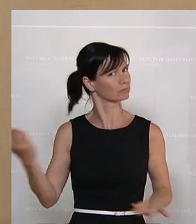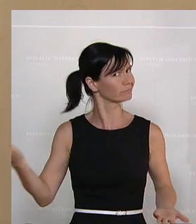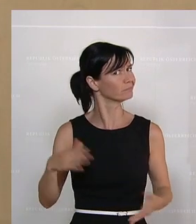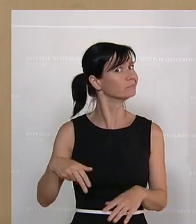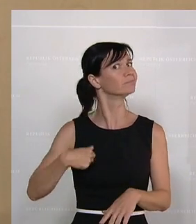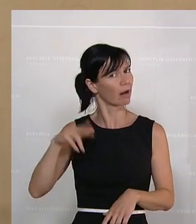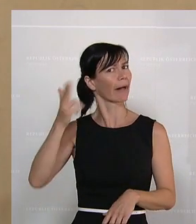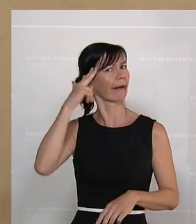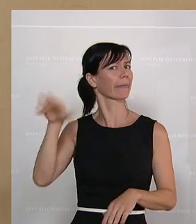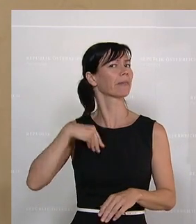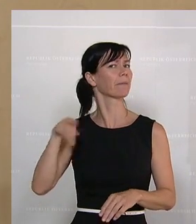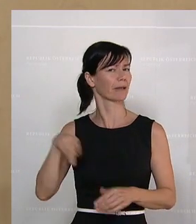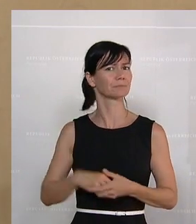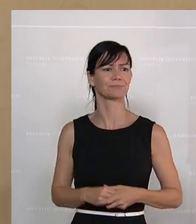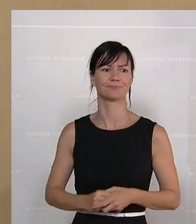der regierung